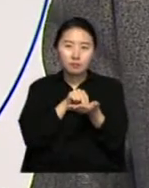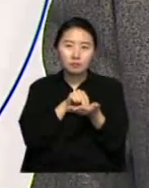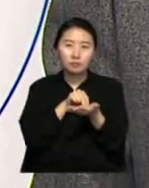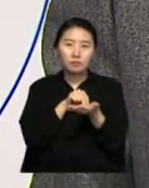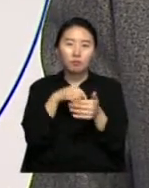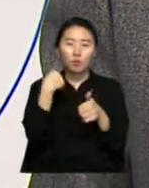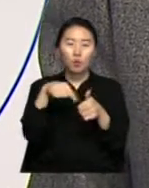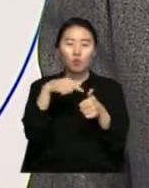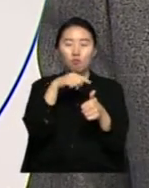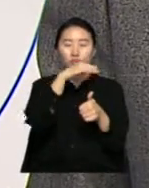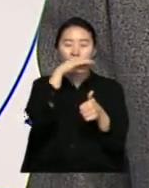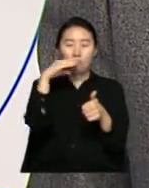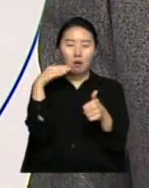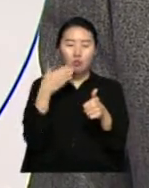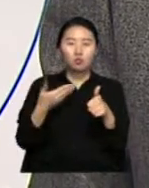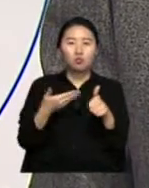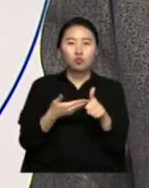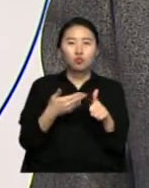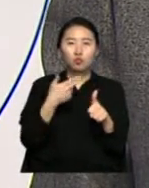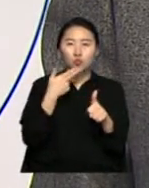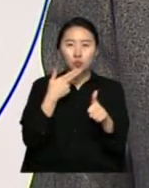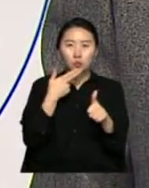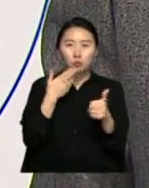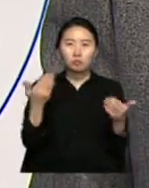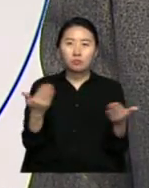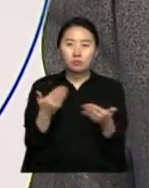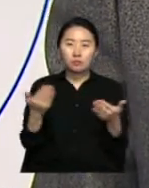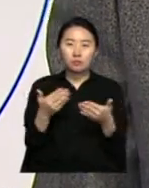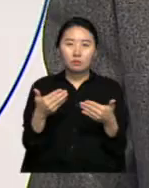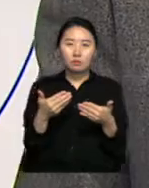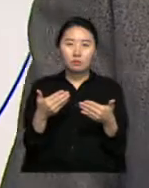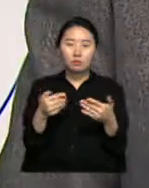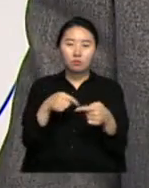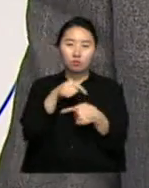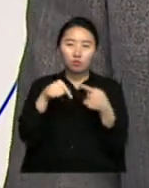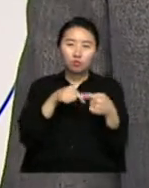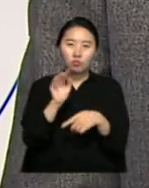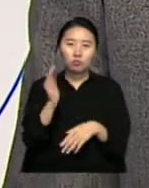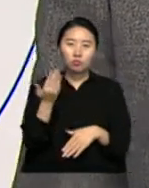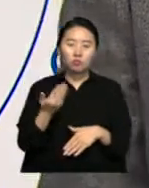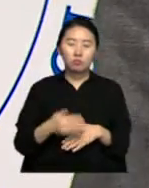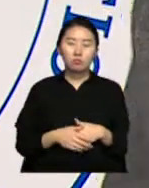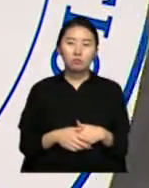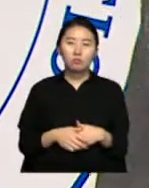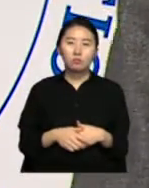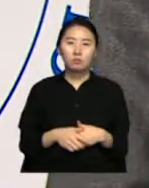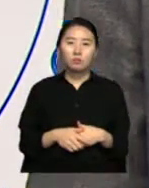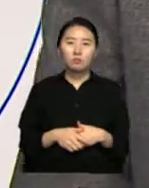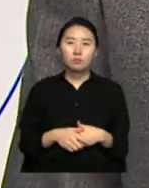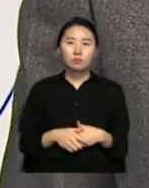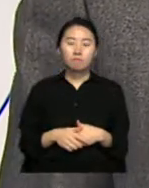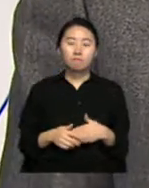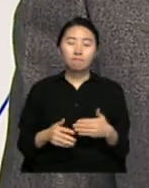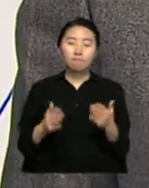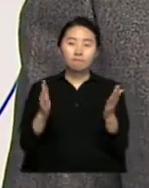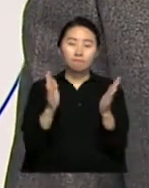교육을 제대로 시킬 수 없는 이런 일들이 벌어지거든요, 운영을 하다 보면. 그런데